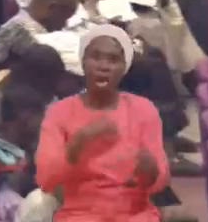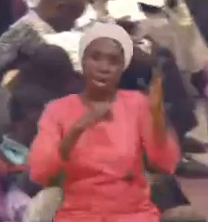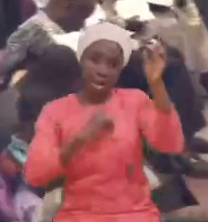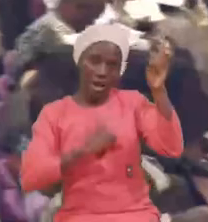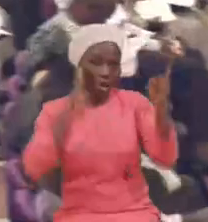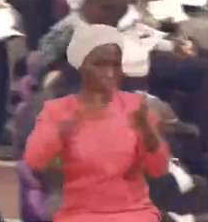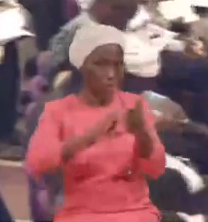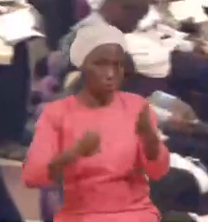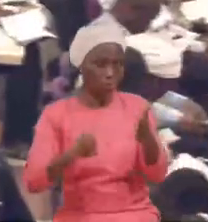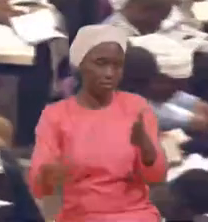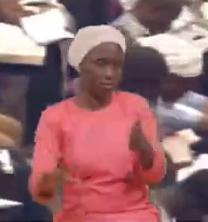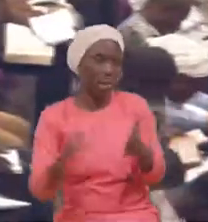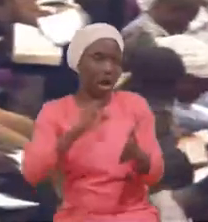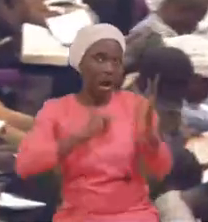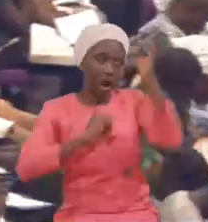nouveau.